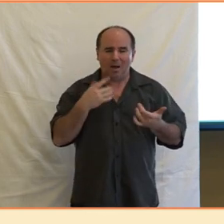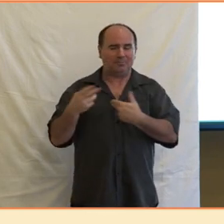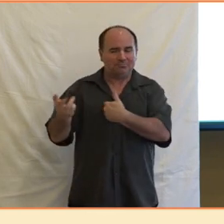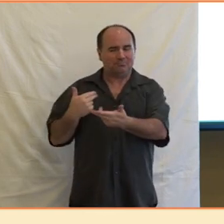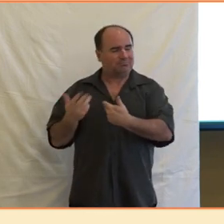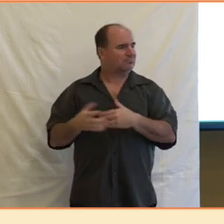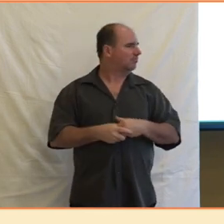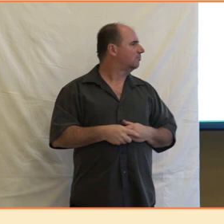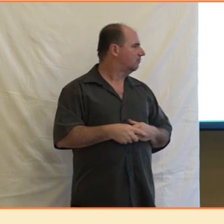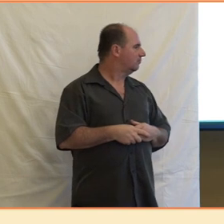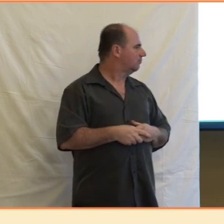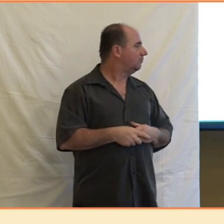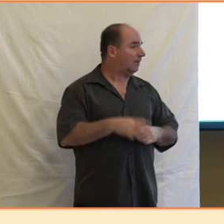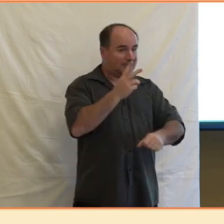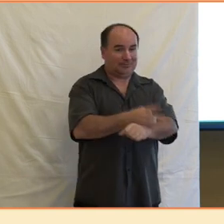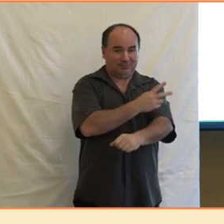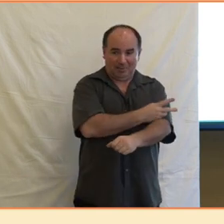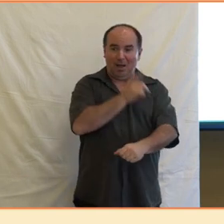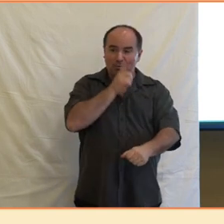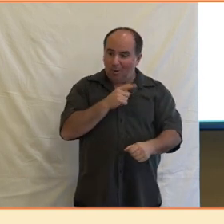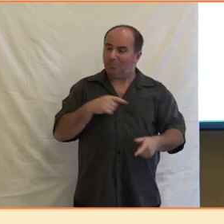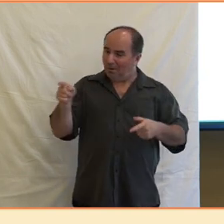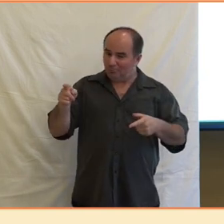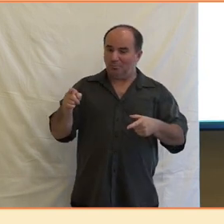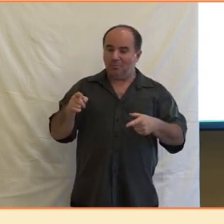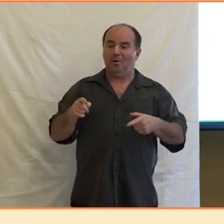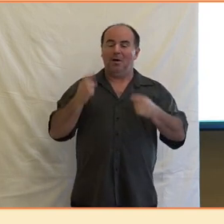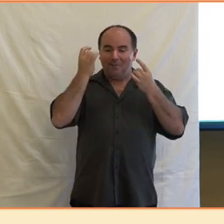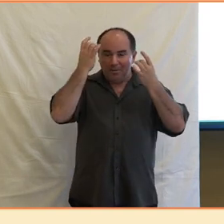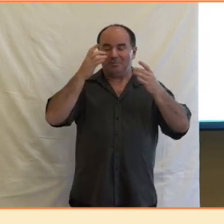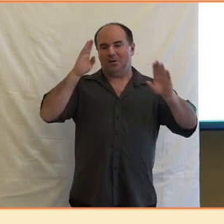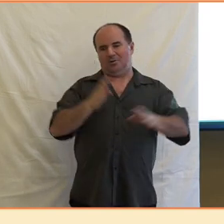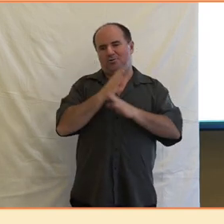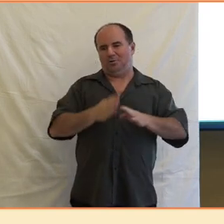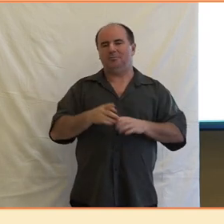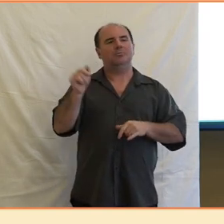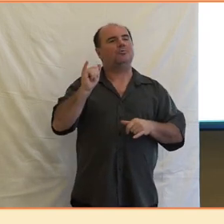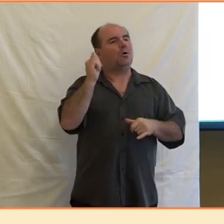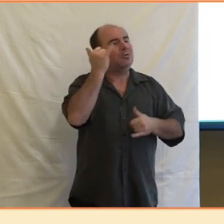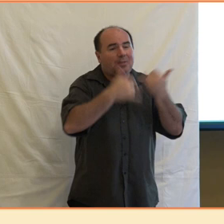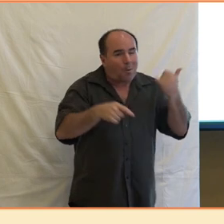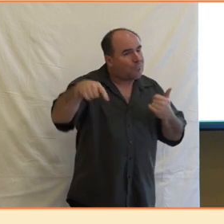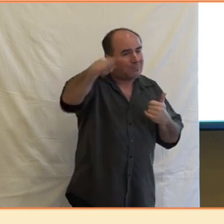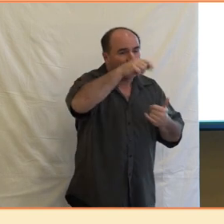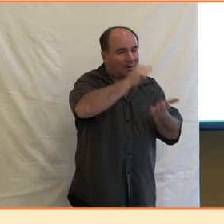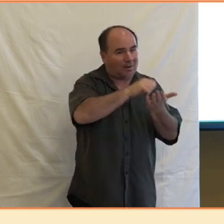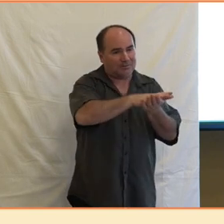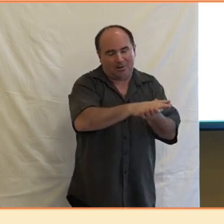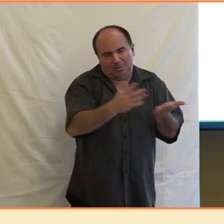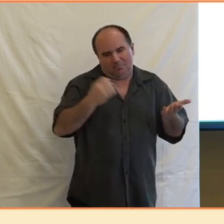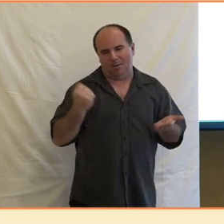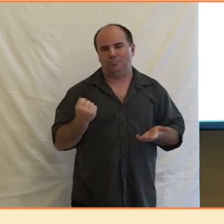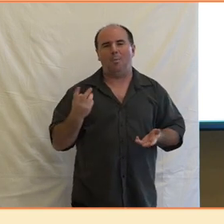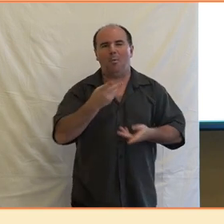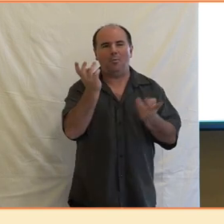mi přišlo na tom přímo stavěl v podstatě to řešení. Řekl, tak prostě jestli to neumíte, tak si někoho sežeňte, kdo vám s tím pomůže.